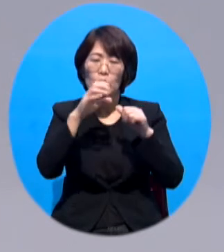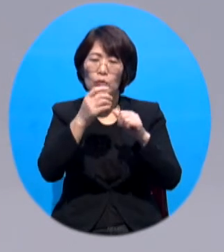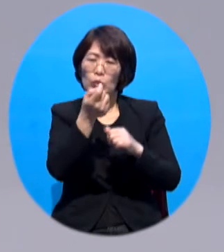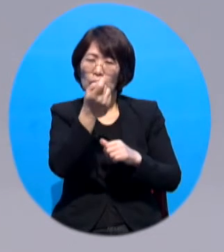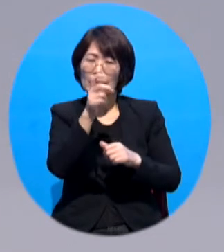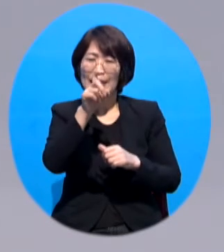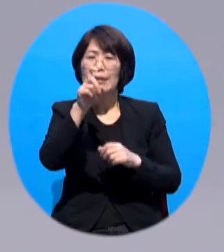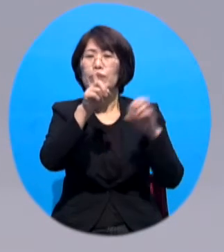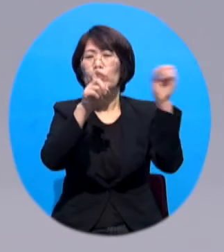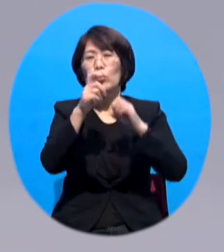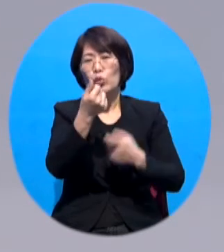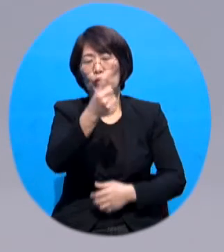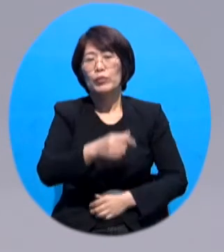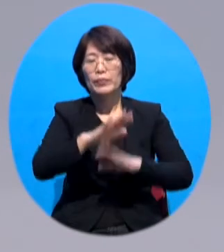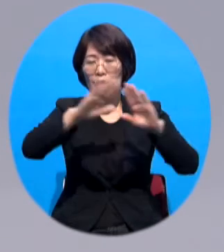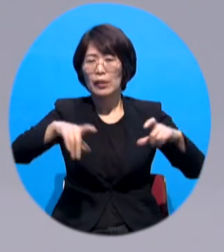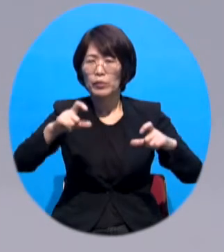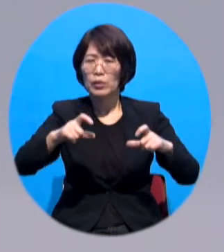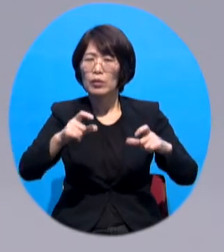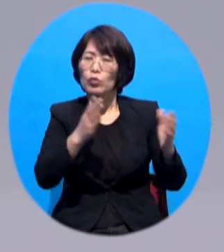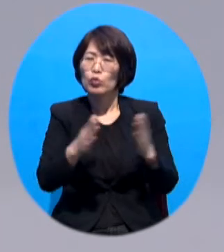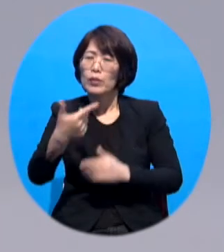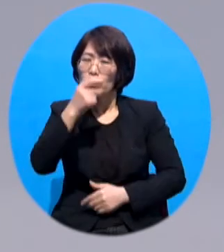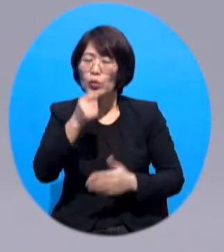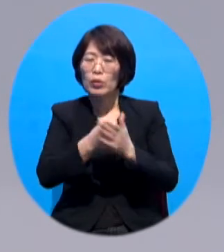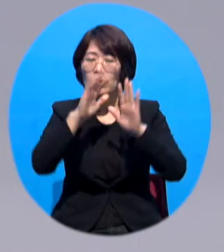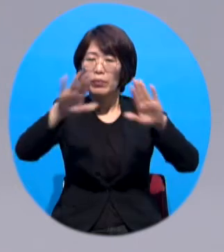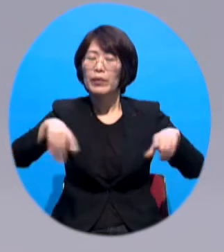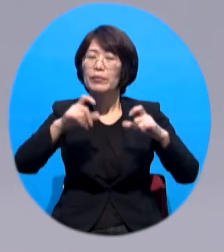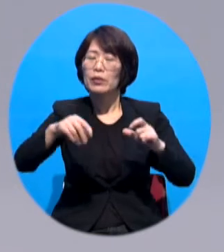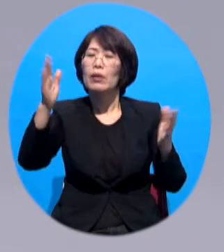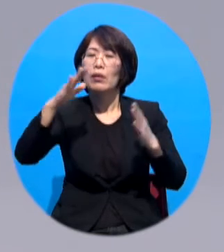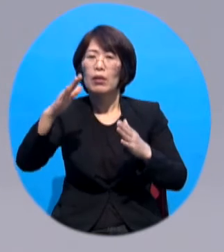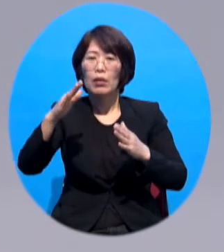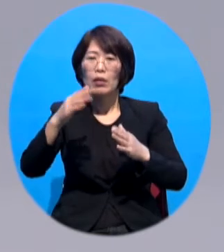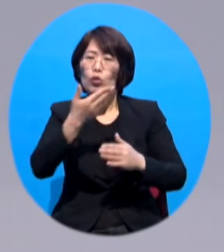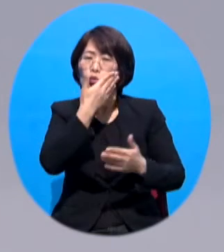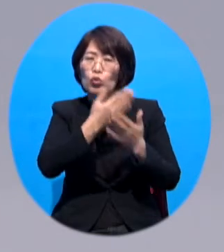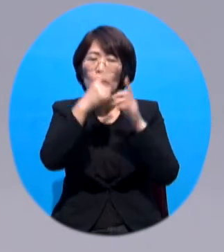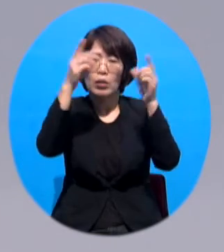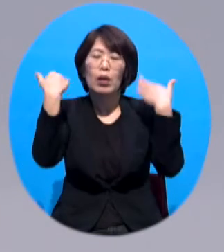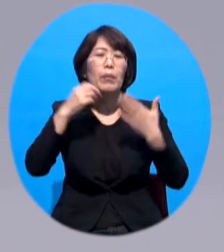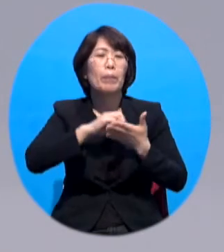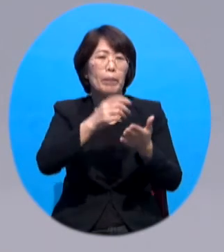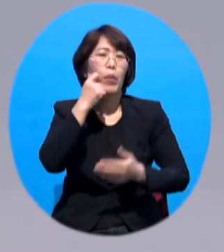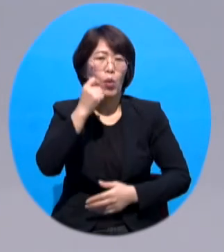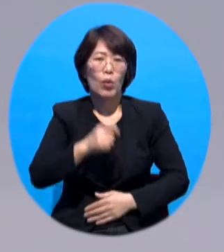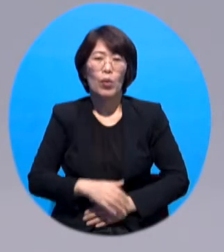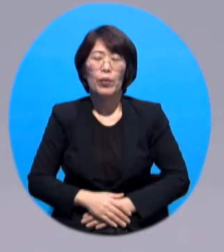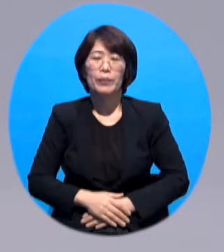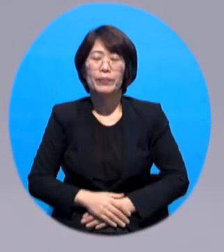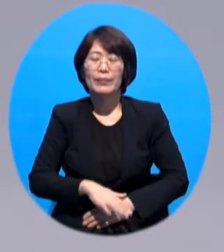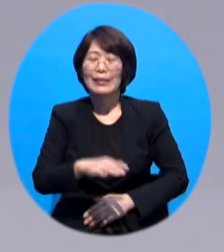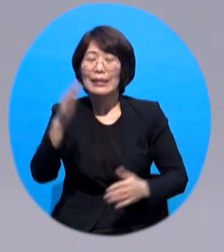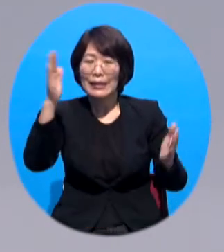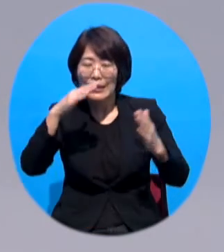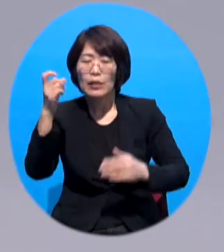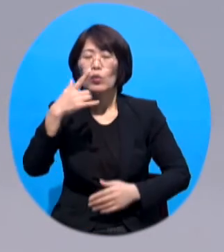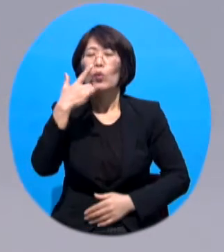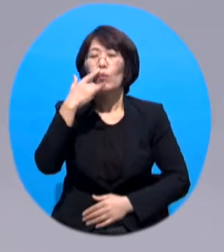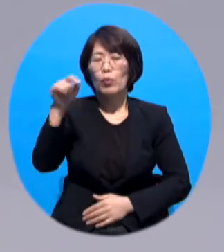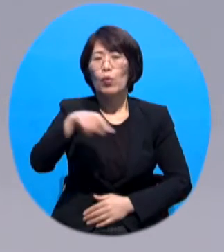전역에 대한 준비 부족으로 전남의 많은 학생들이 가고 싶은 대학을 가지 못하는 것입니다 저는 학생과